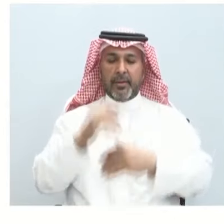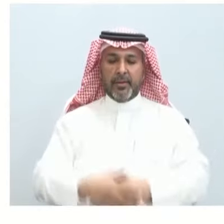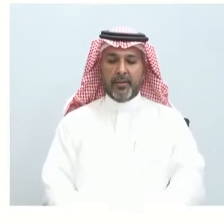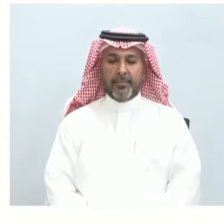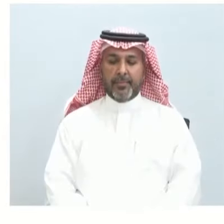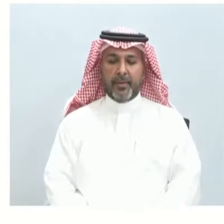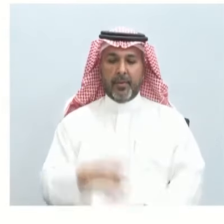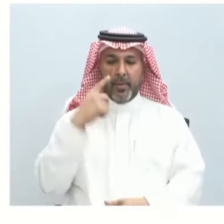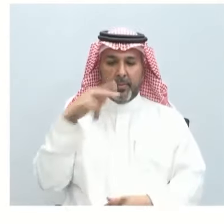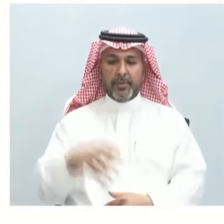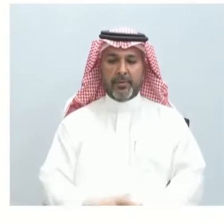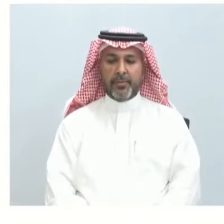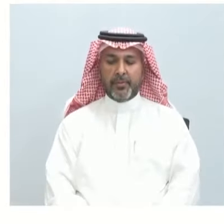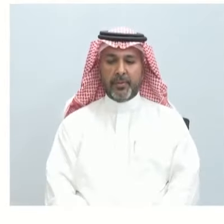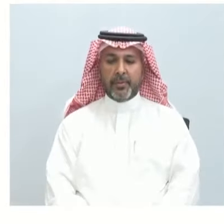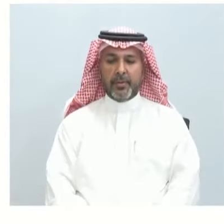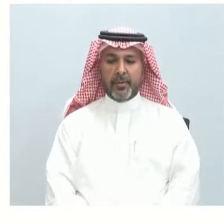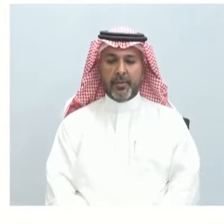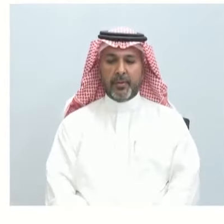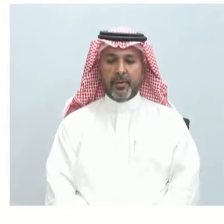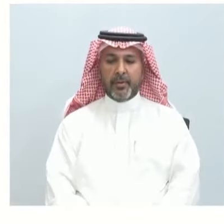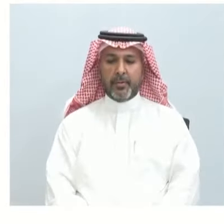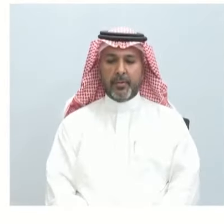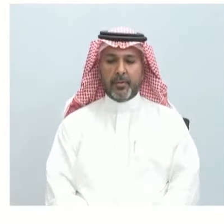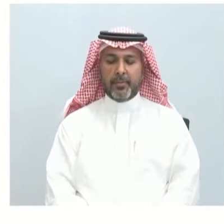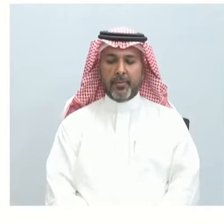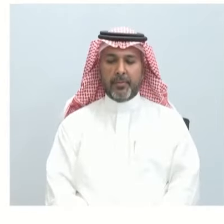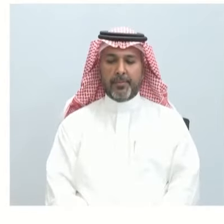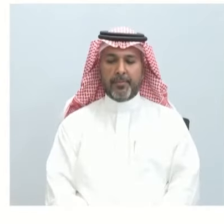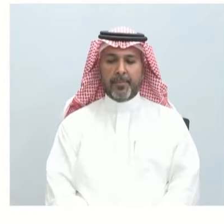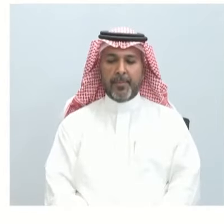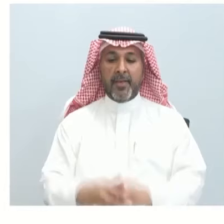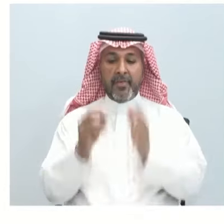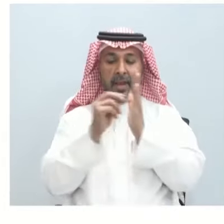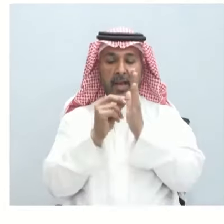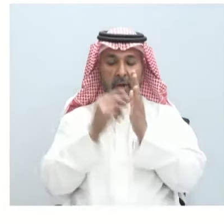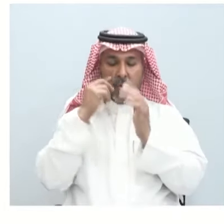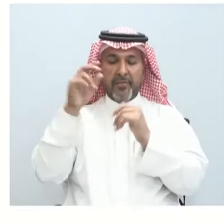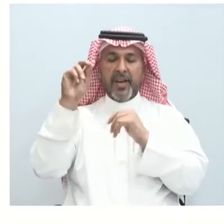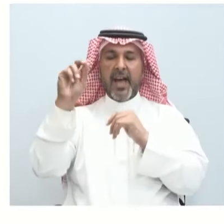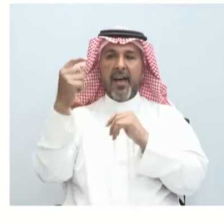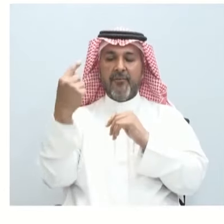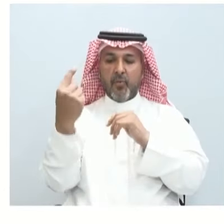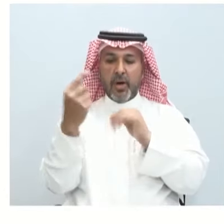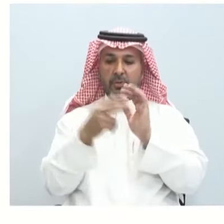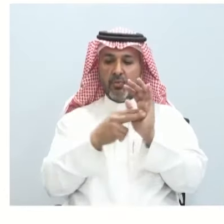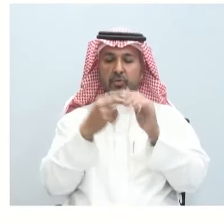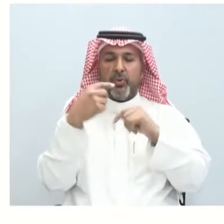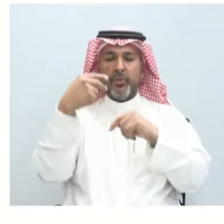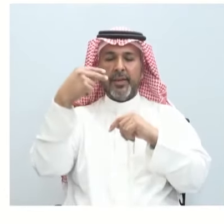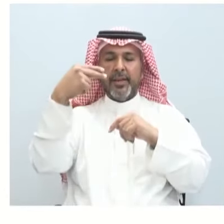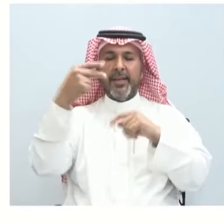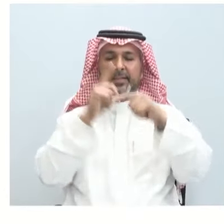ارتفاع عين هي تمثل ارتفاع شبه المنحرف اما بالنسبه لقاعده المساحه تساوي نصف القاعده